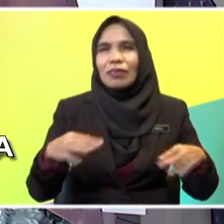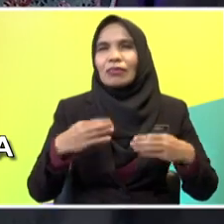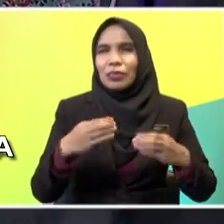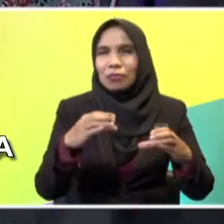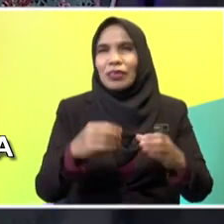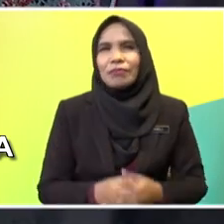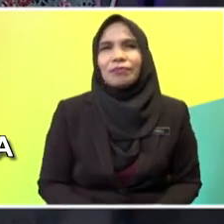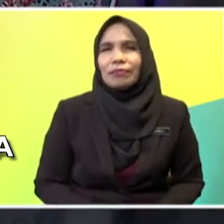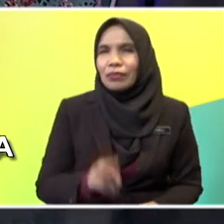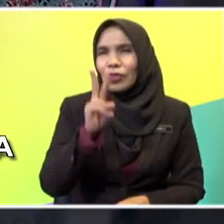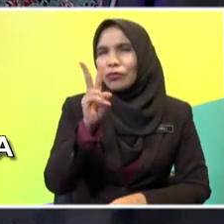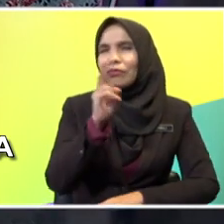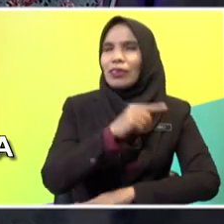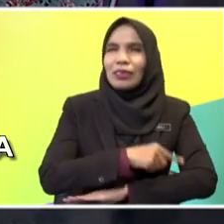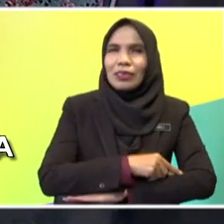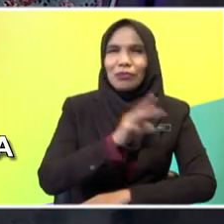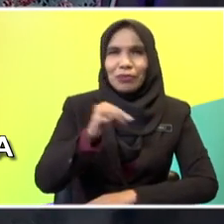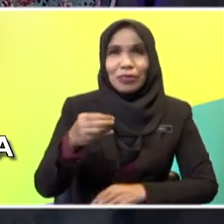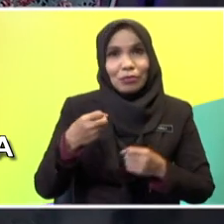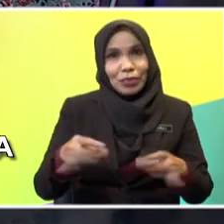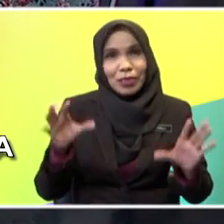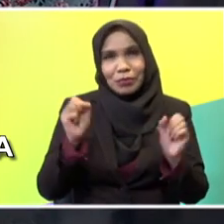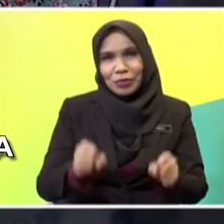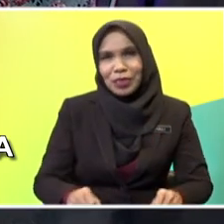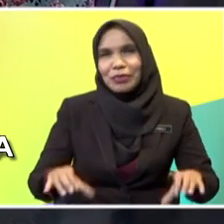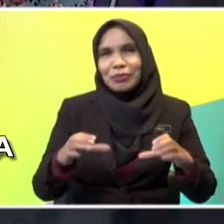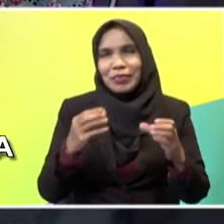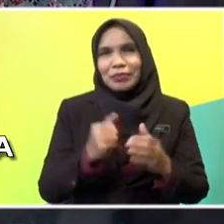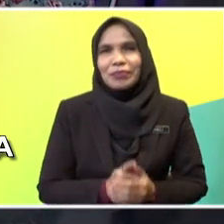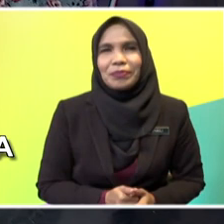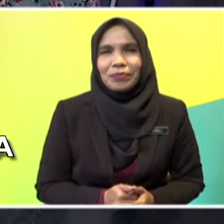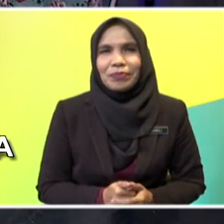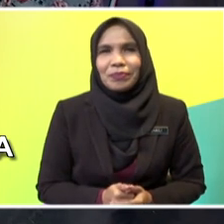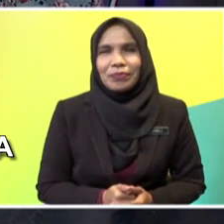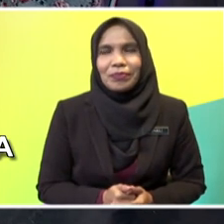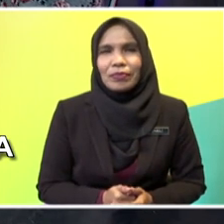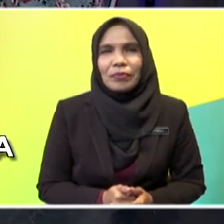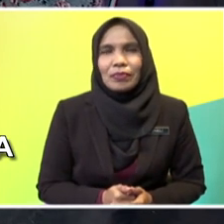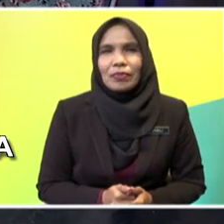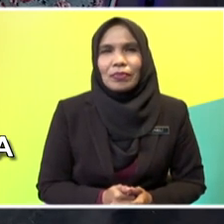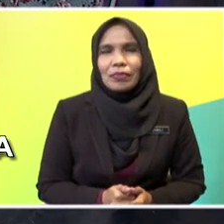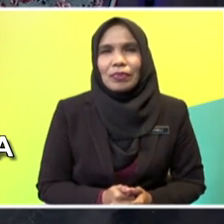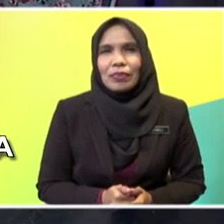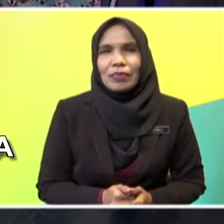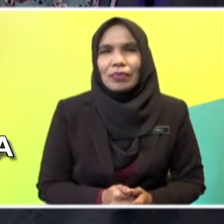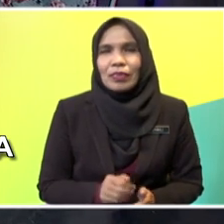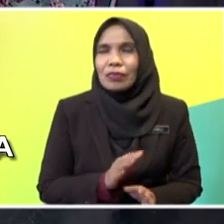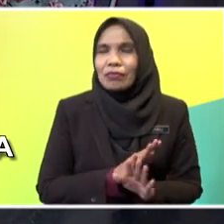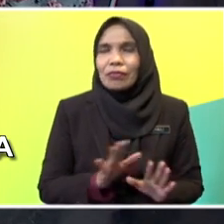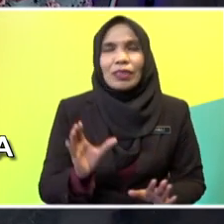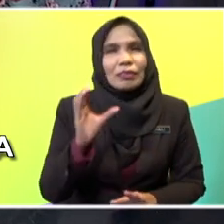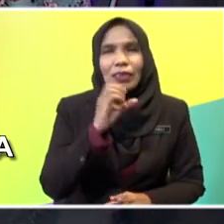dalam 2 hari sudah boleh buat. Okey, bila katalah dia buat pun tidaklah cantik sangat, tidak tepat, kita akan puji